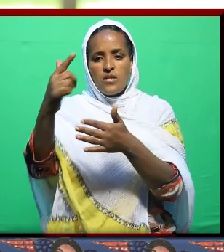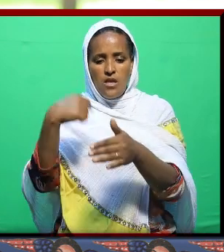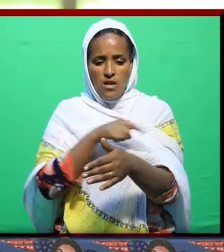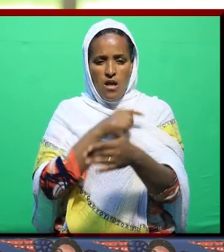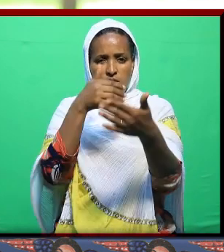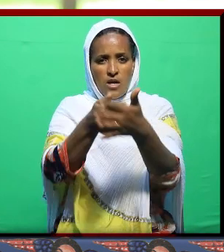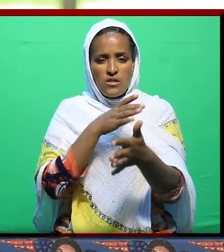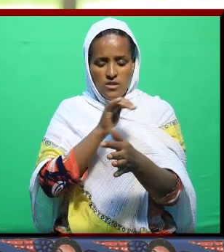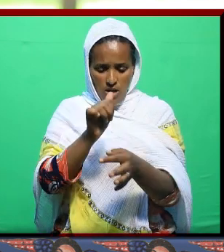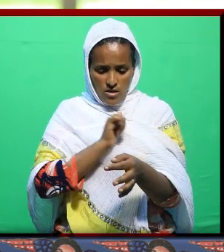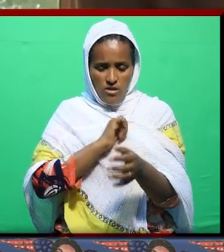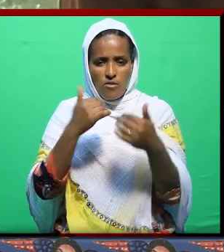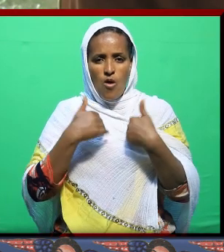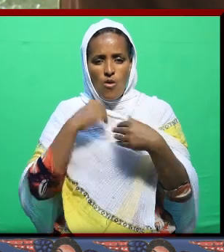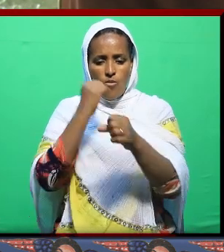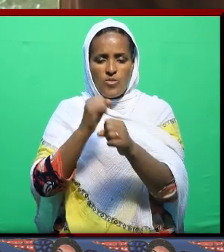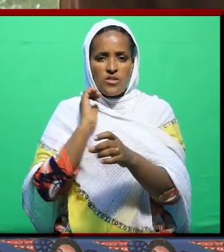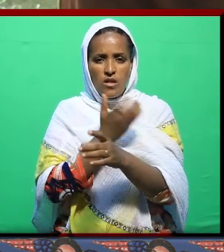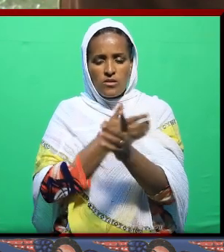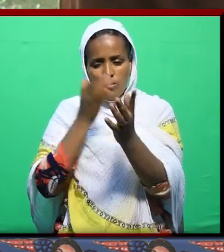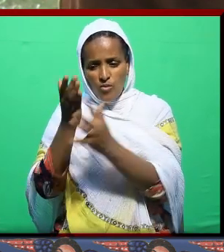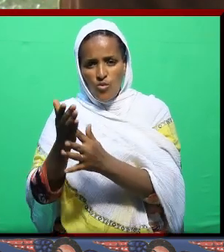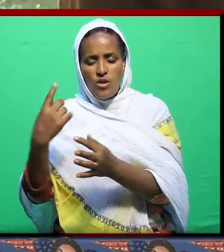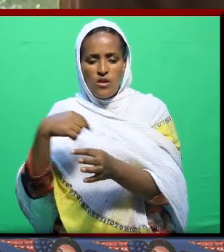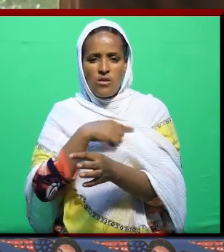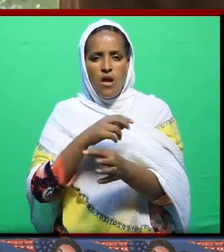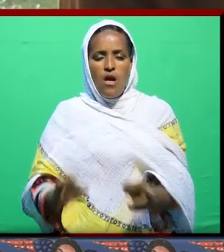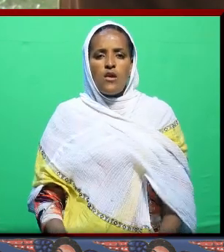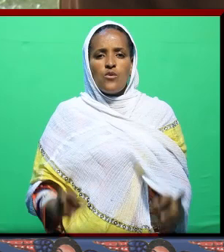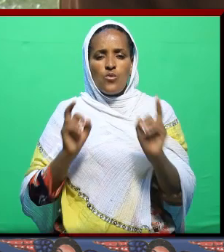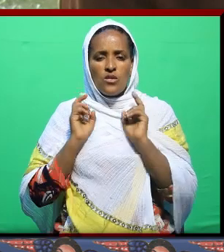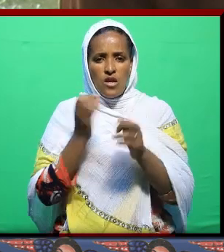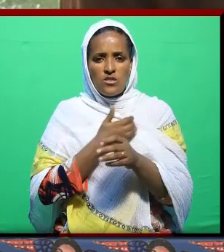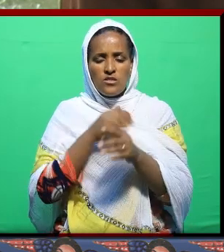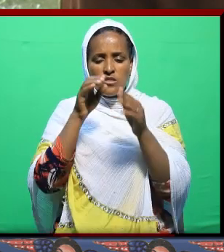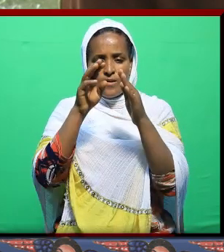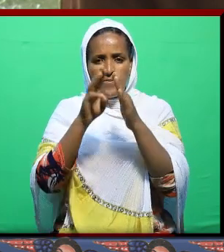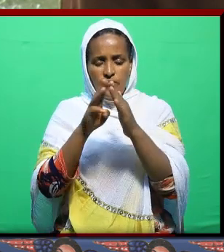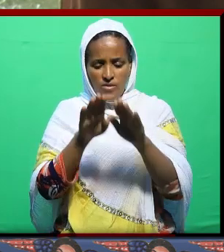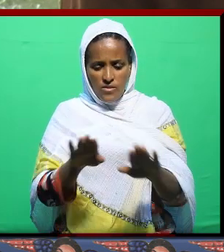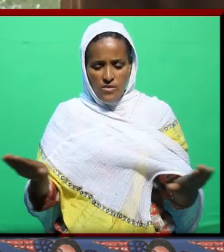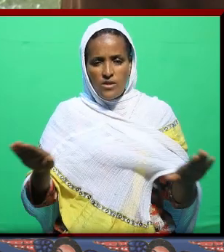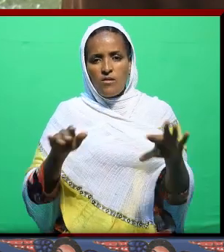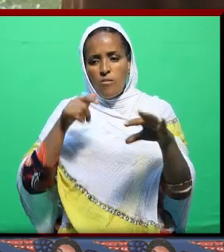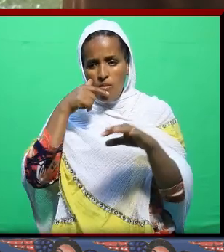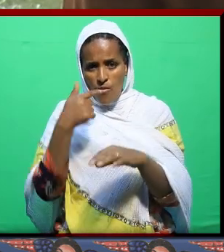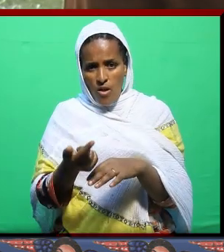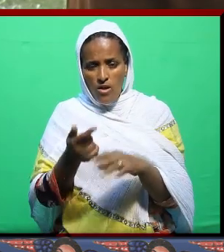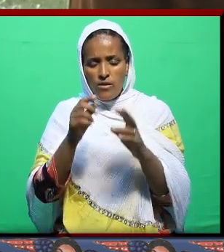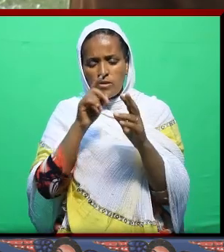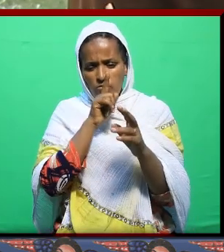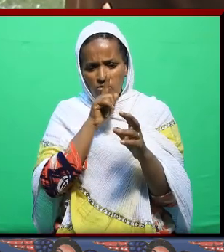ከዚያ ሳንደርስ ራሳችን ነው ባለው በስራችን መልኩ ከዚያ ራሳችን ህይወታችን የጨመተ ሊሆን ከሌ ጭምት ነው